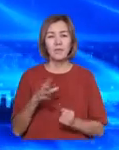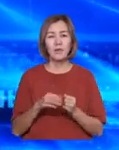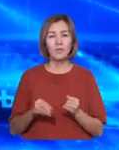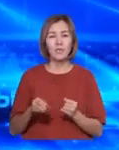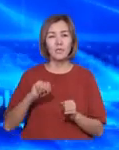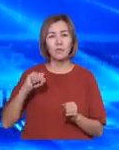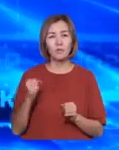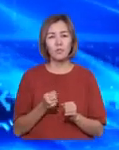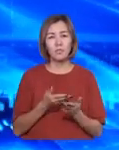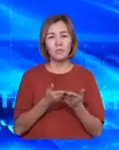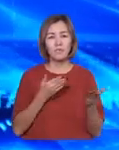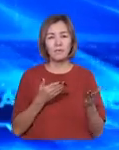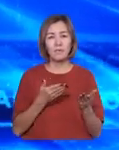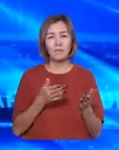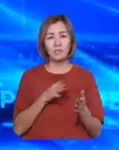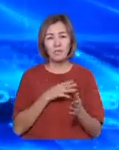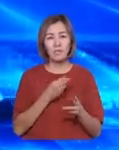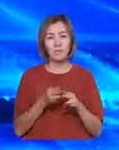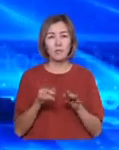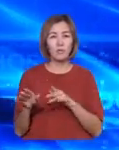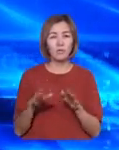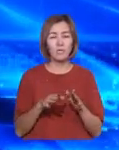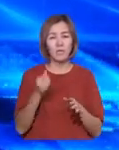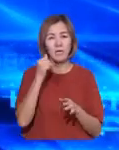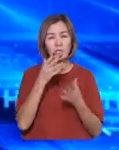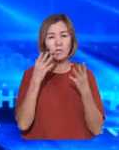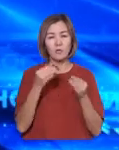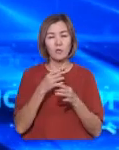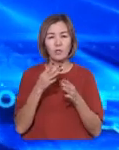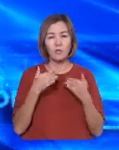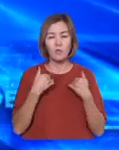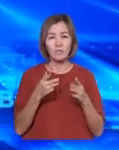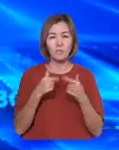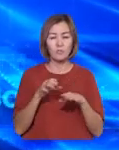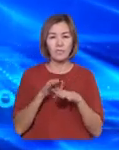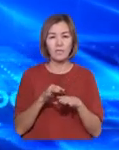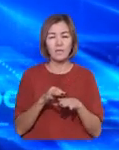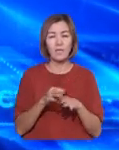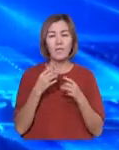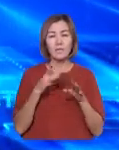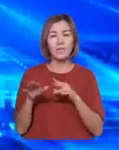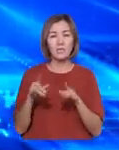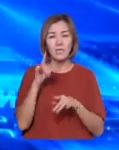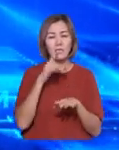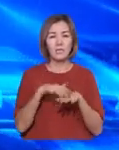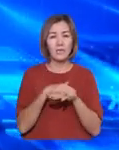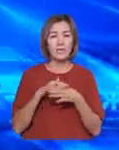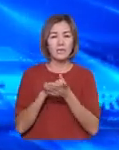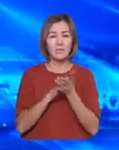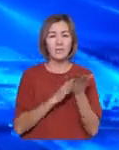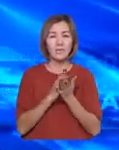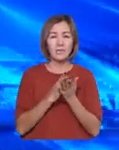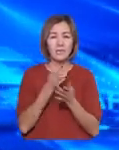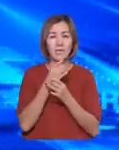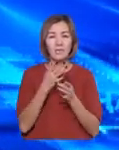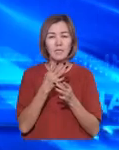Әле ауданында достық дастарханы жайылды. Бұл шара қарттар күнін атап өту мақсатында ұйымдастырылған салтанатты шараға Қазақстан халқы